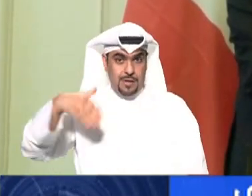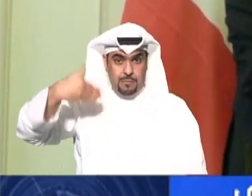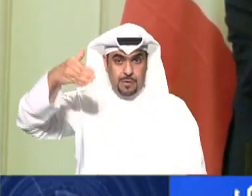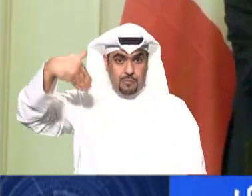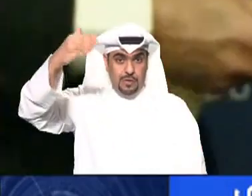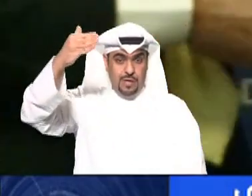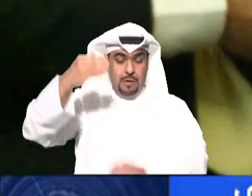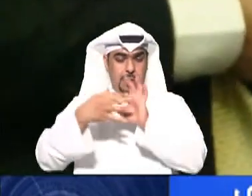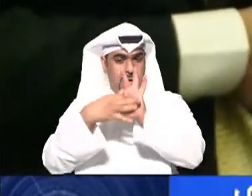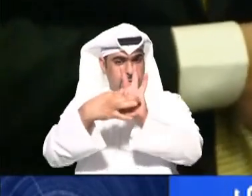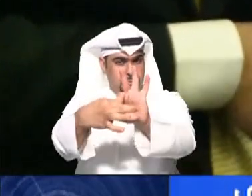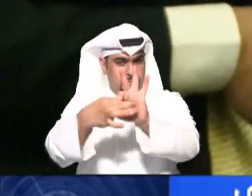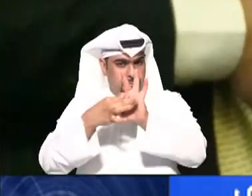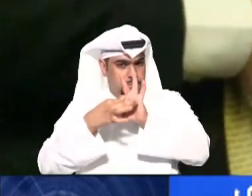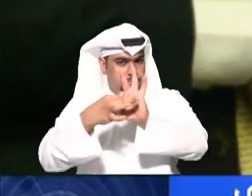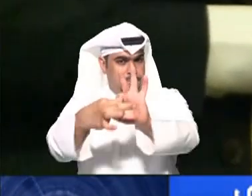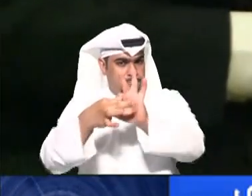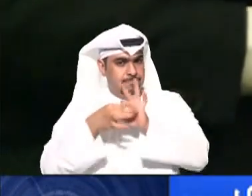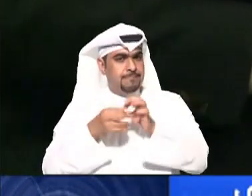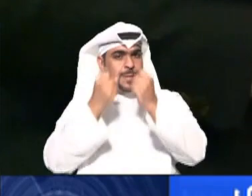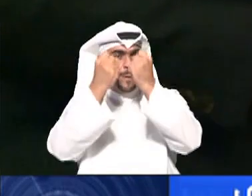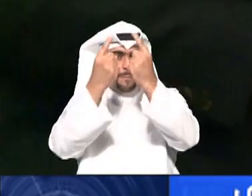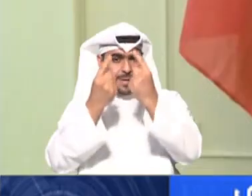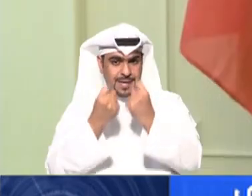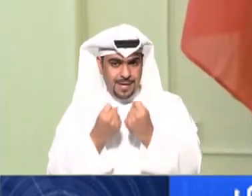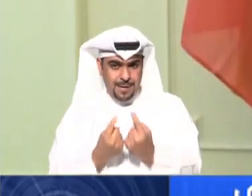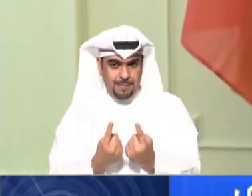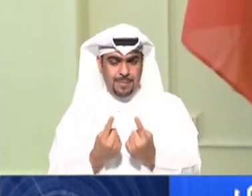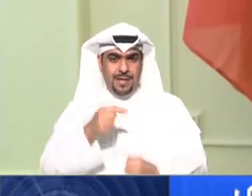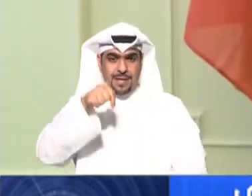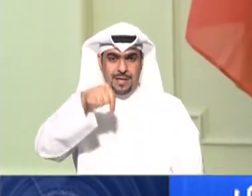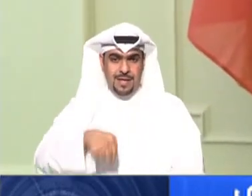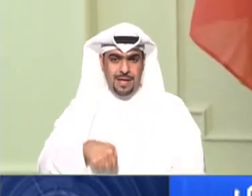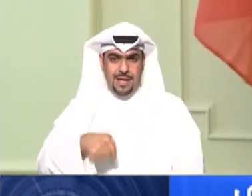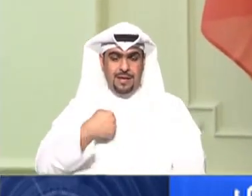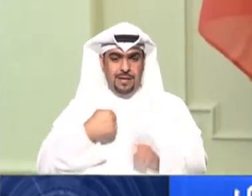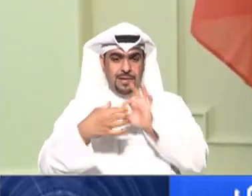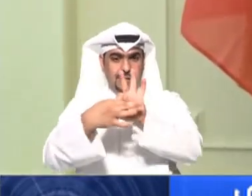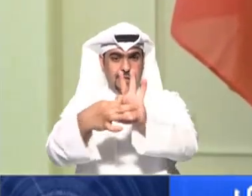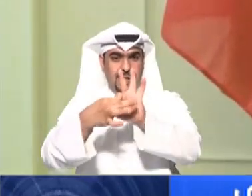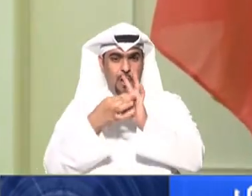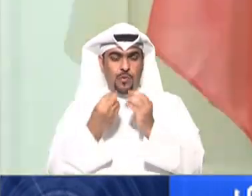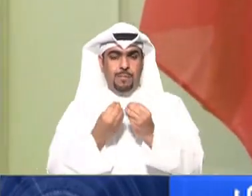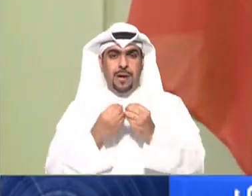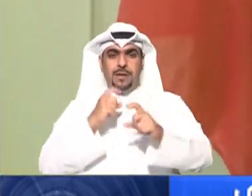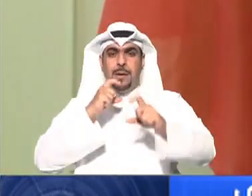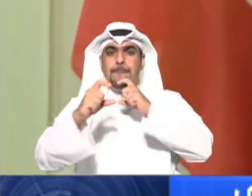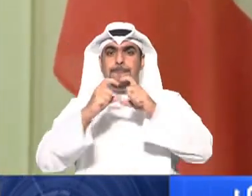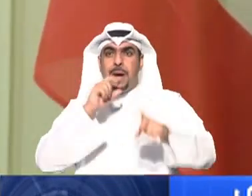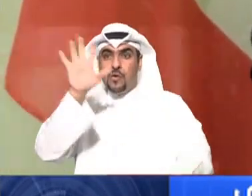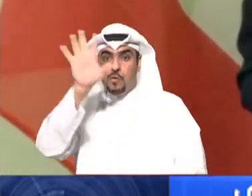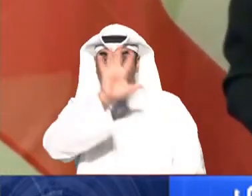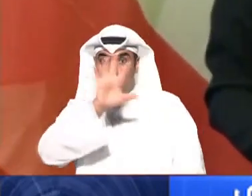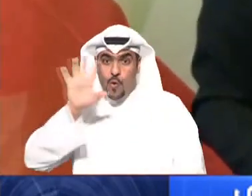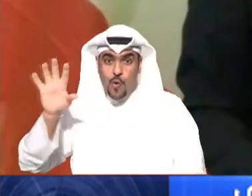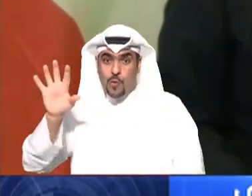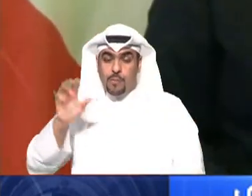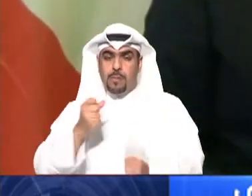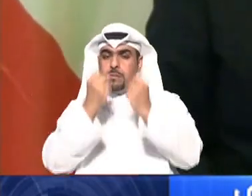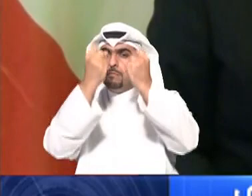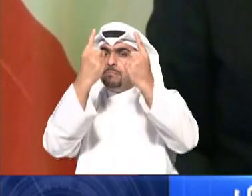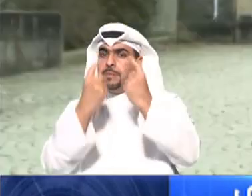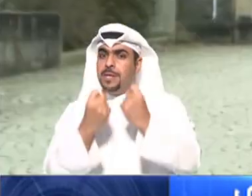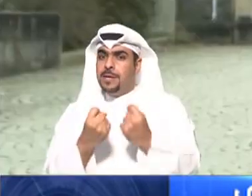المكانة المالية للدولة عبر تقوية التعاون مع مركز مالي أوروبي يعتبر من الأنشط في